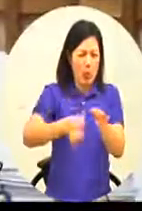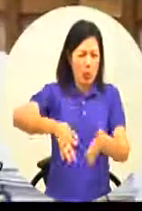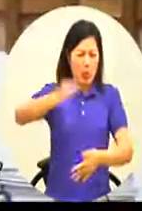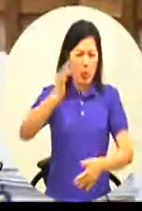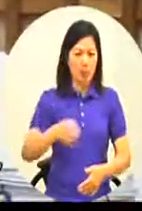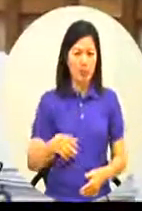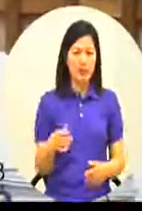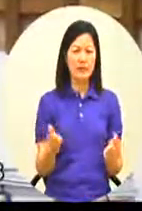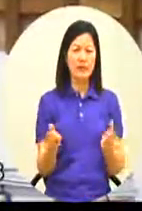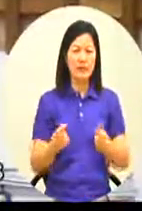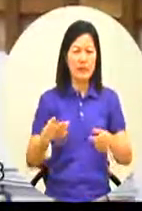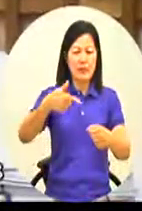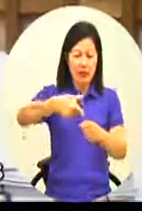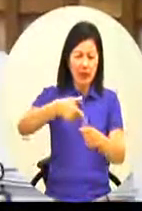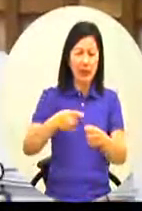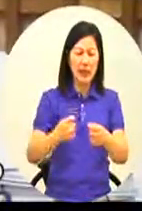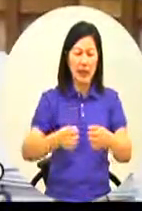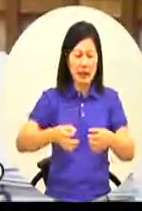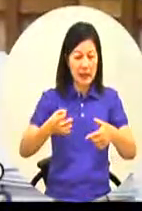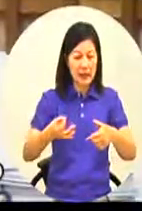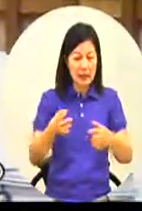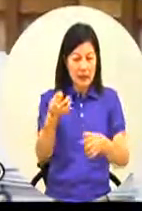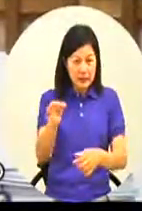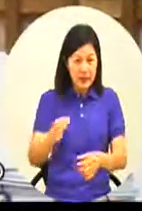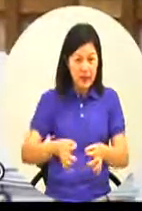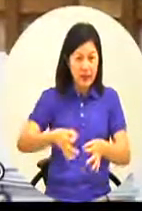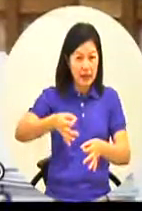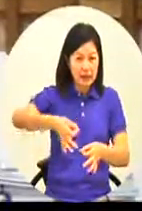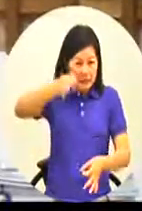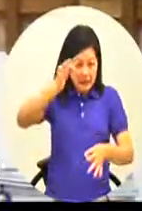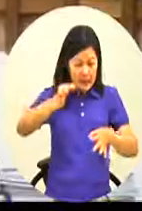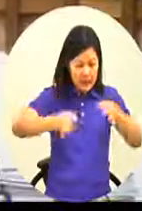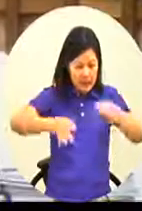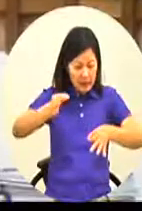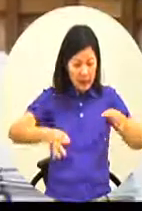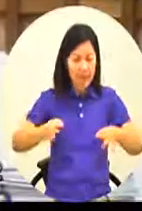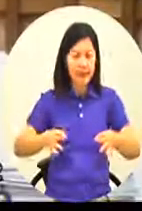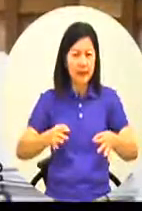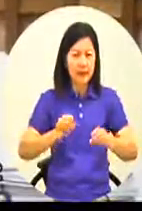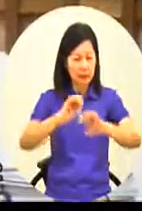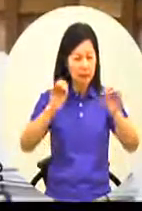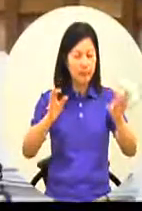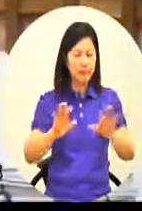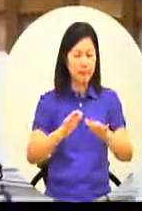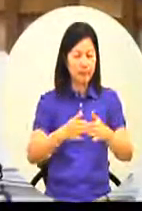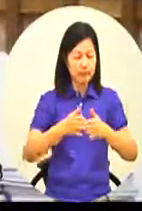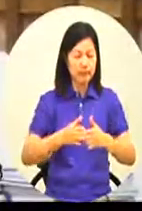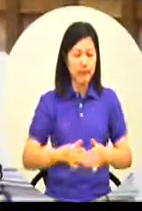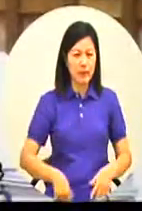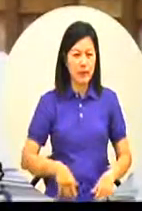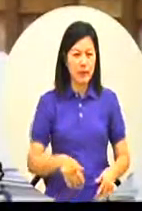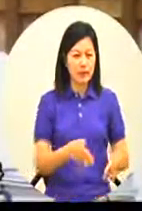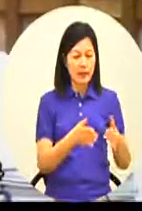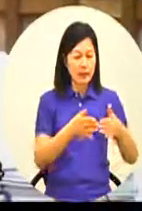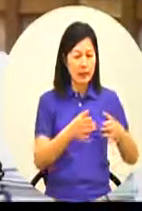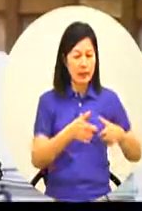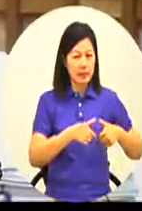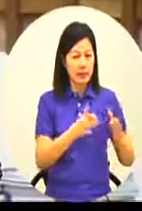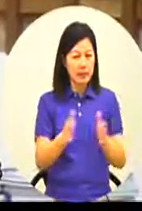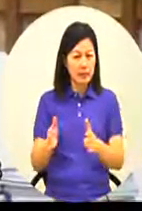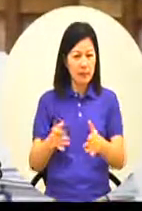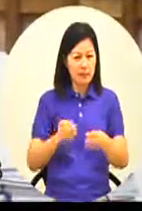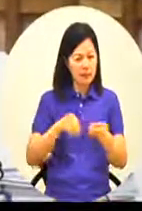价，先公布，当时要起九角，当时要落五角，你的心理上无调整嘛。来，我请教局长